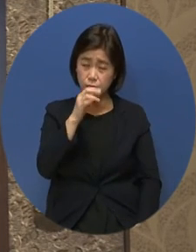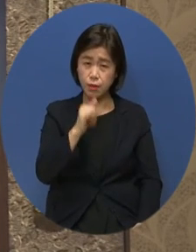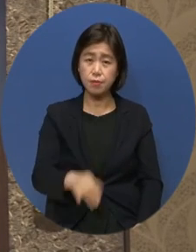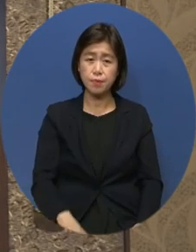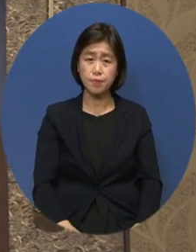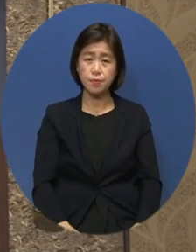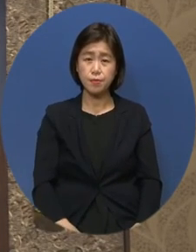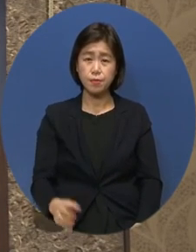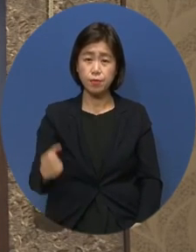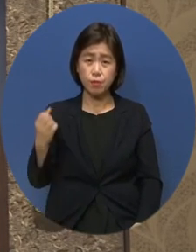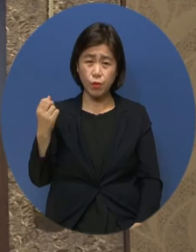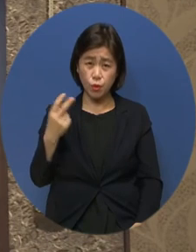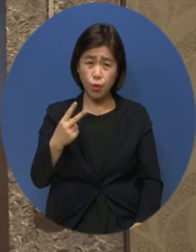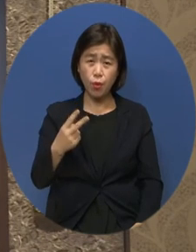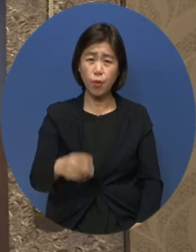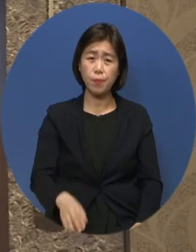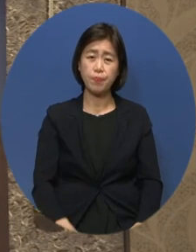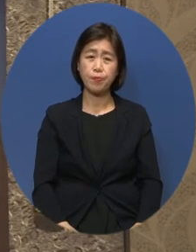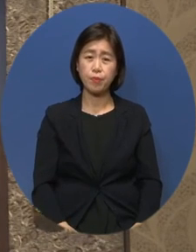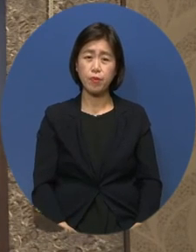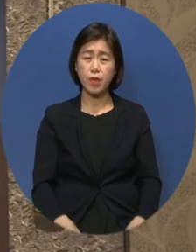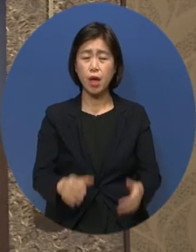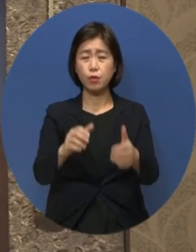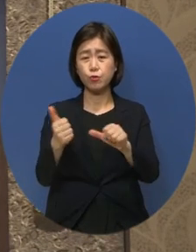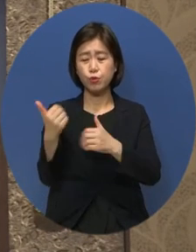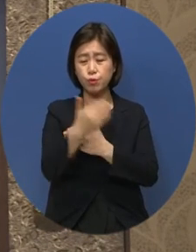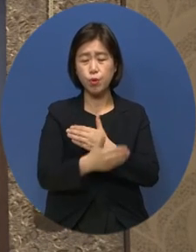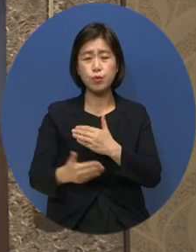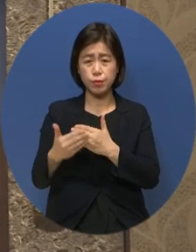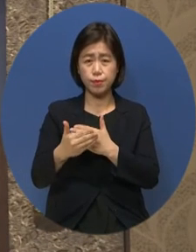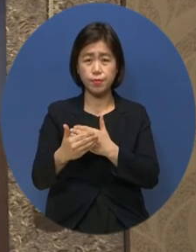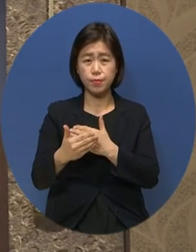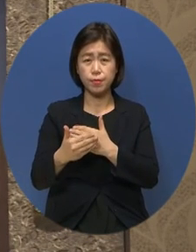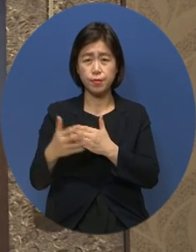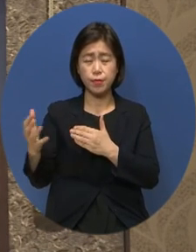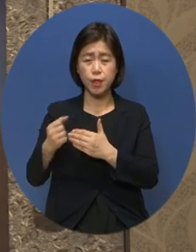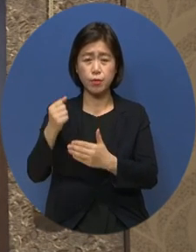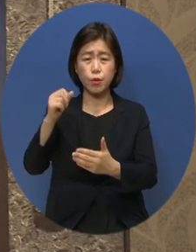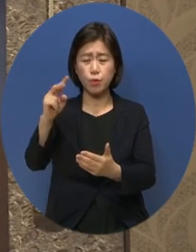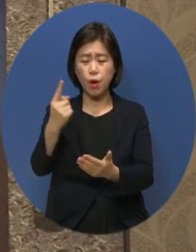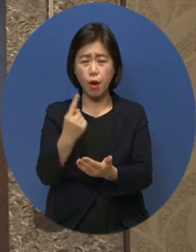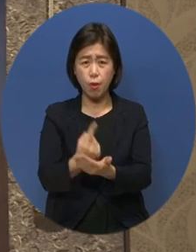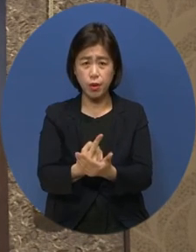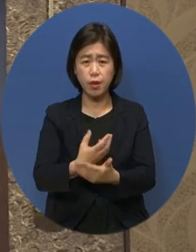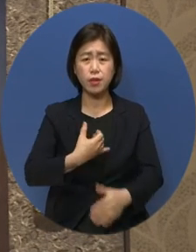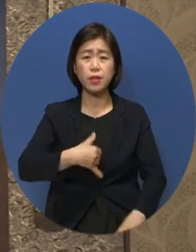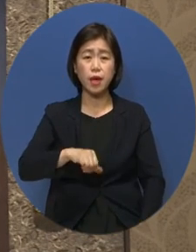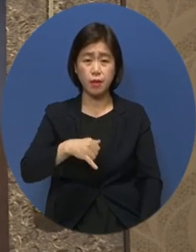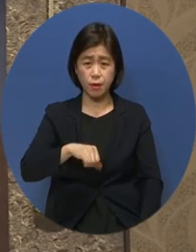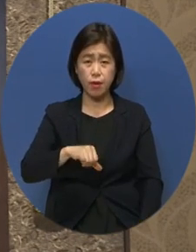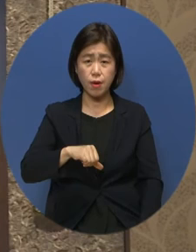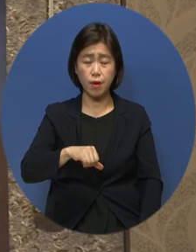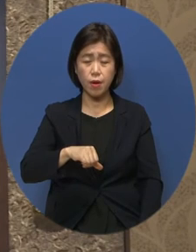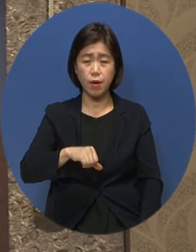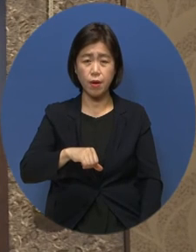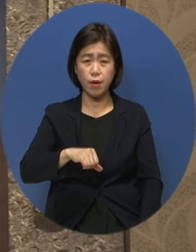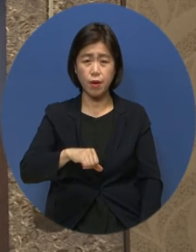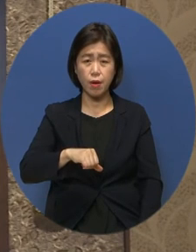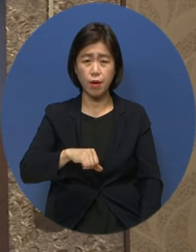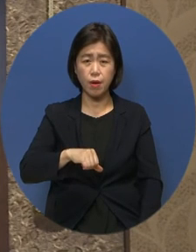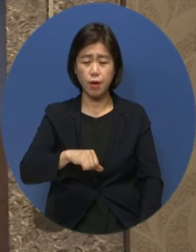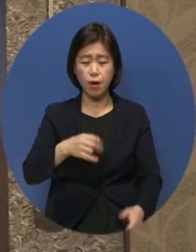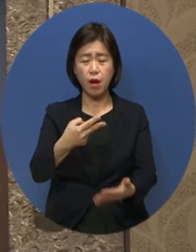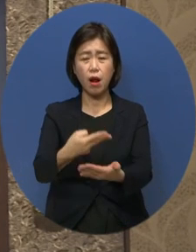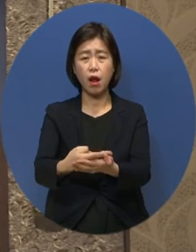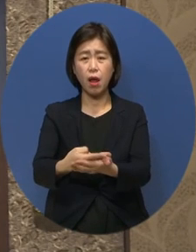형 쳐도 라고 알아보기 힘든 그런 모습으로 어 이렇게 수습된 자녀 들의 시신 앞에서